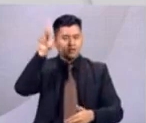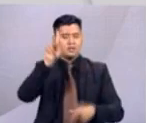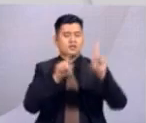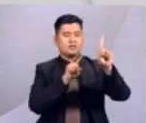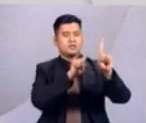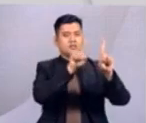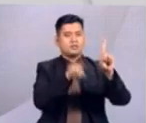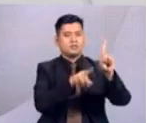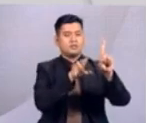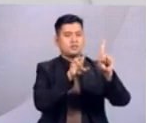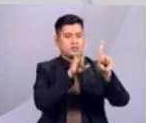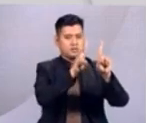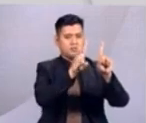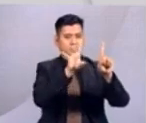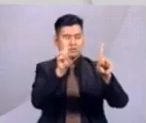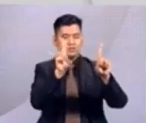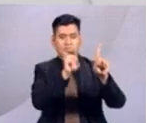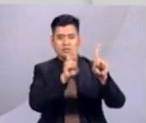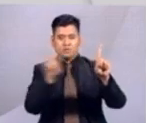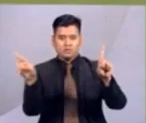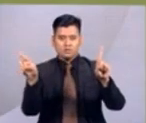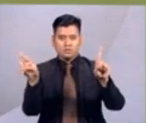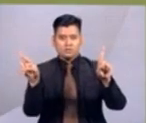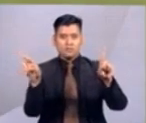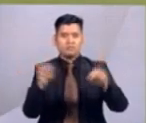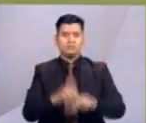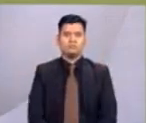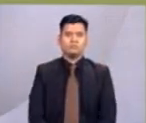167000 Ringgit dengan dirinya